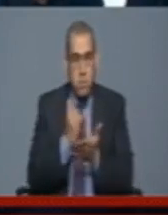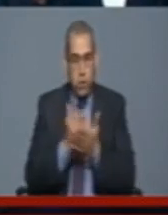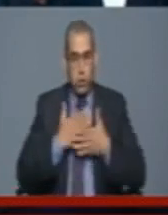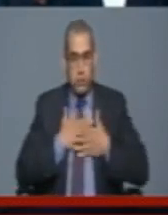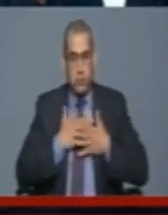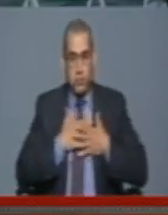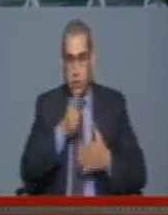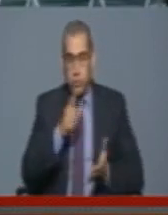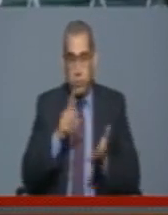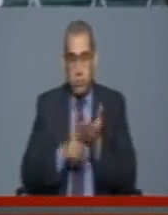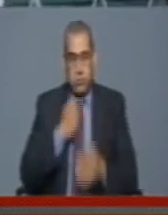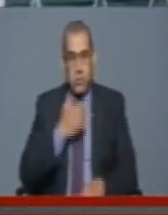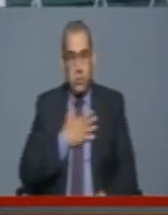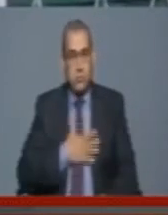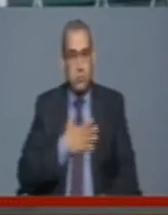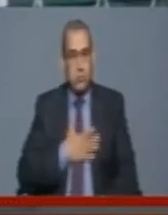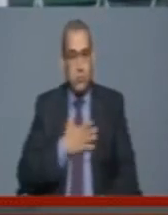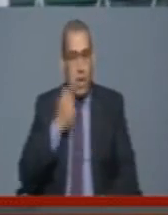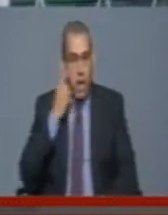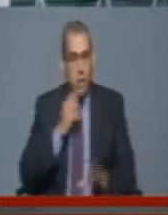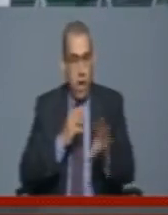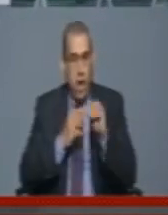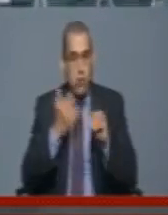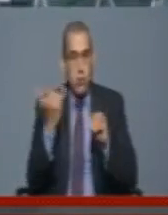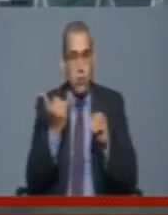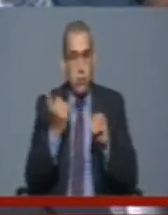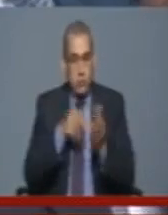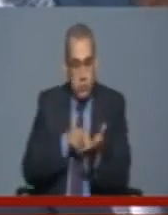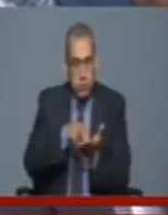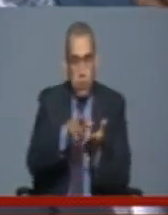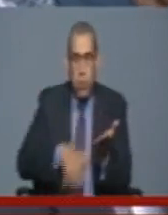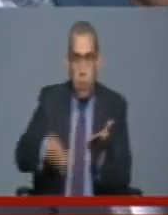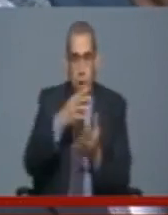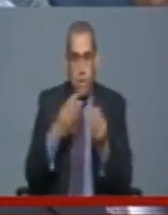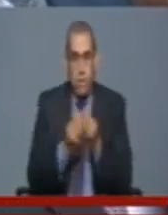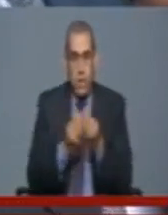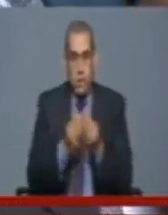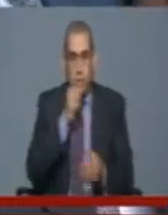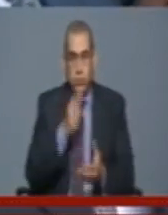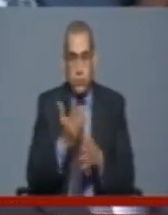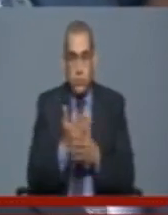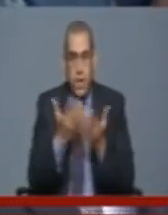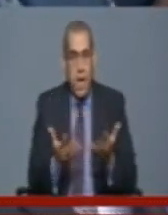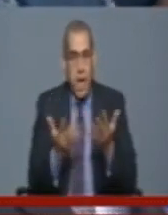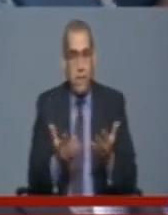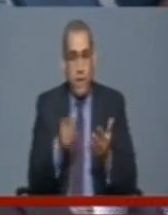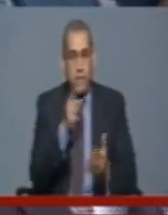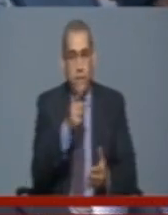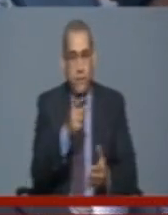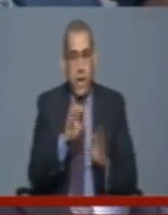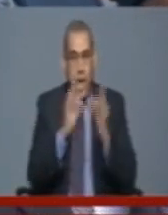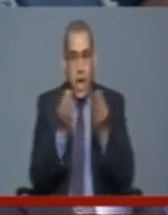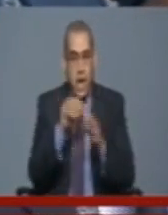وكنا حاسين قد ايه ان احنا محتاجين نتحرك كلنا ونخفف عن اهلنا في القطاع